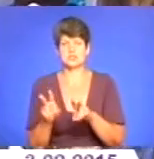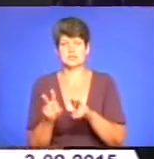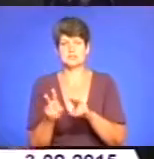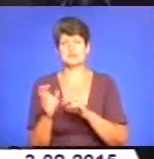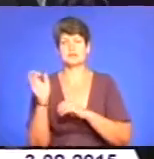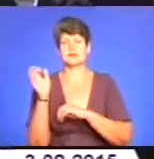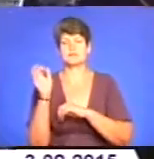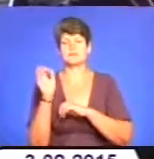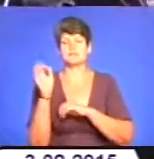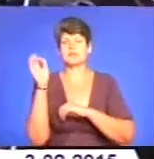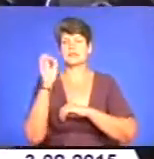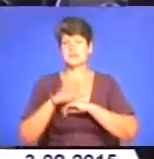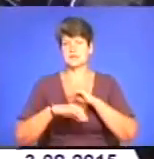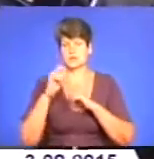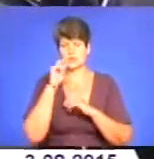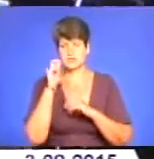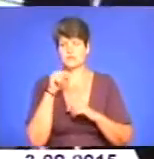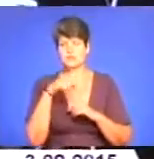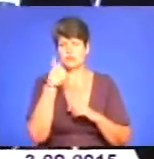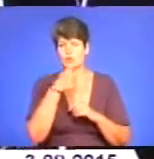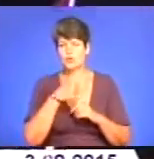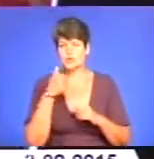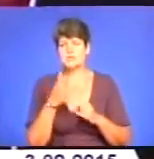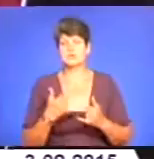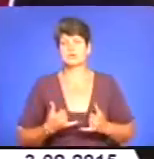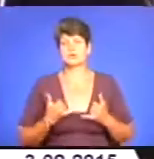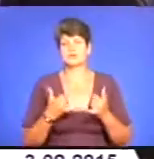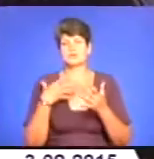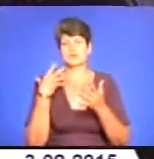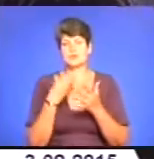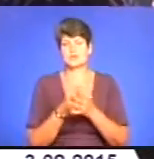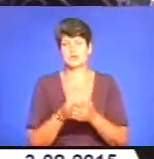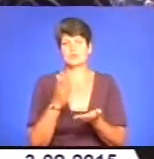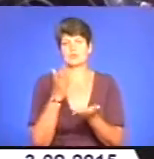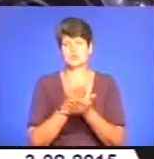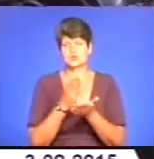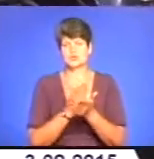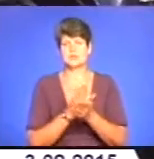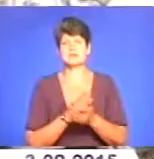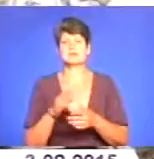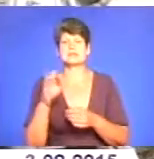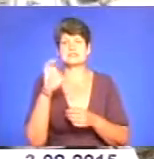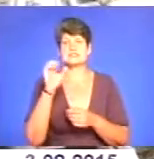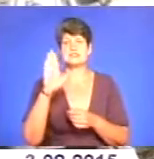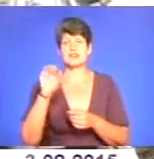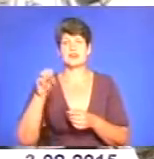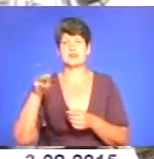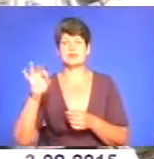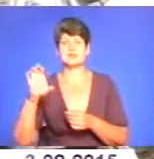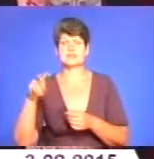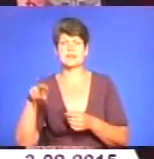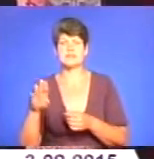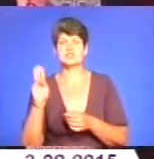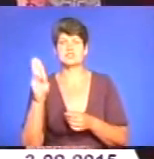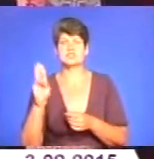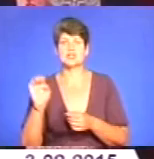Україні. Цьогоріч лемківську спільноту вшанував своєю присутністю патріарх Української греко-католицької церкви Святослав Шевчук. Він